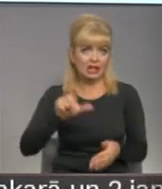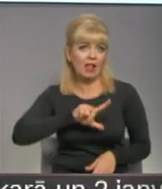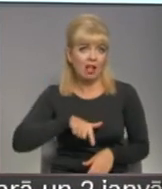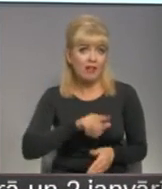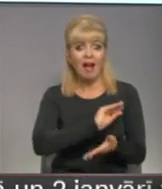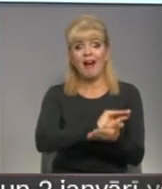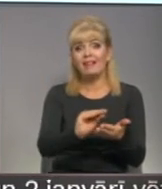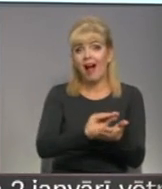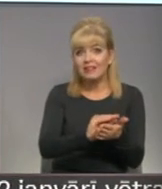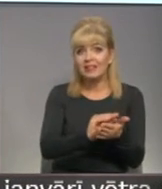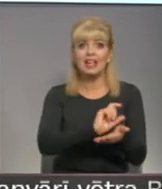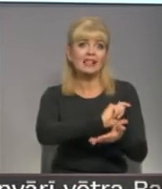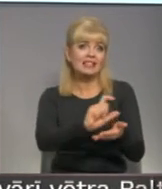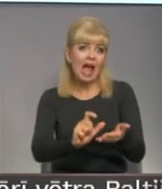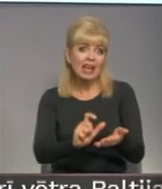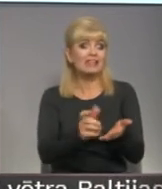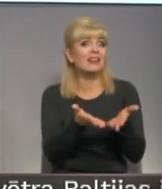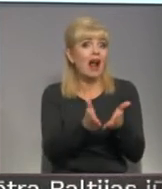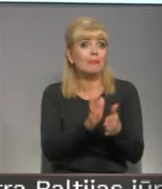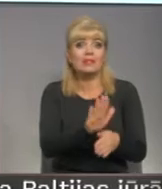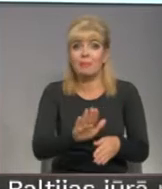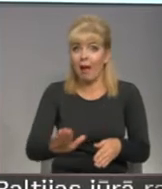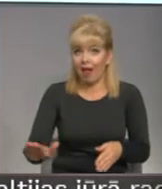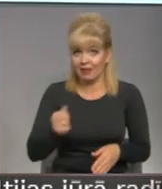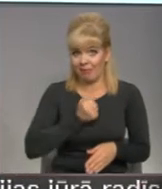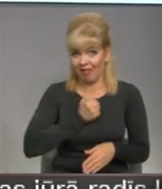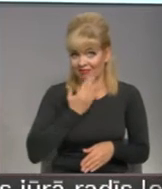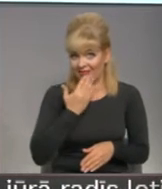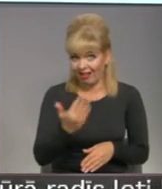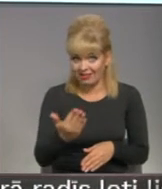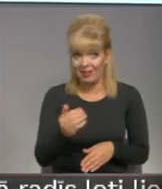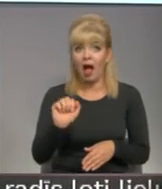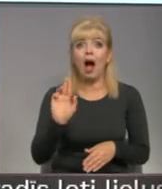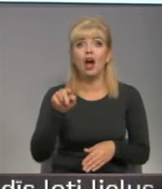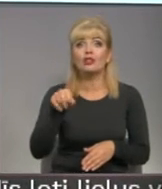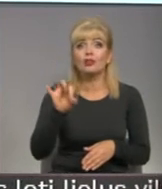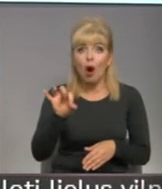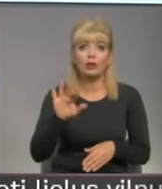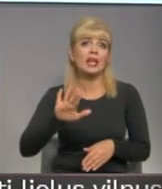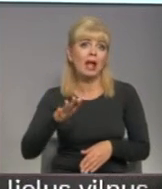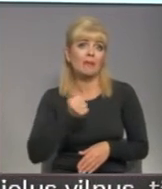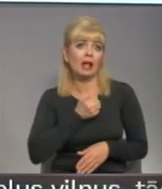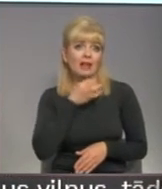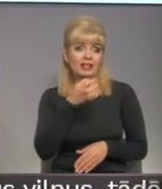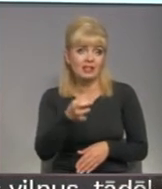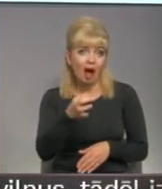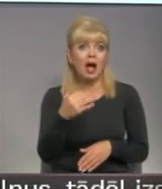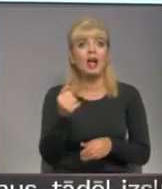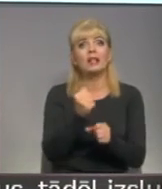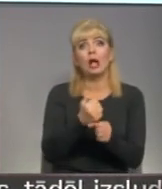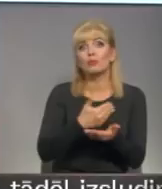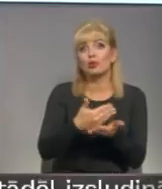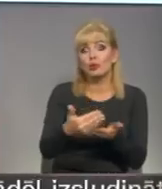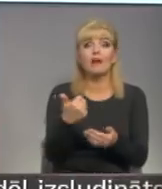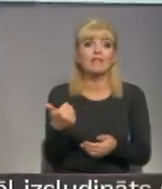latgaliski. Šobrīd Antona, jeb kā latgalē saka Antona, darbus turpina gan viņa bērni, gan mazbērni. Un plašāk Latgales